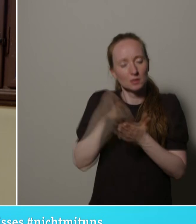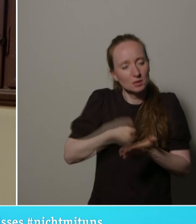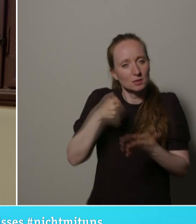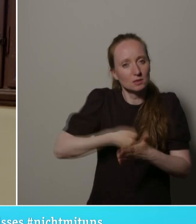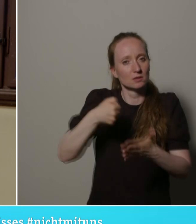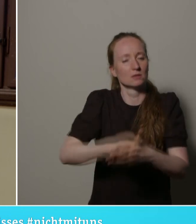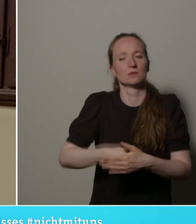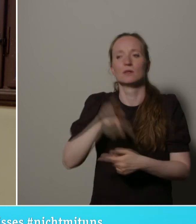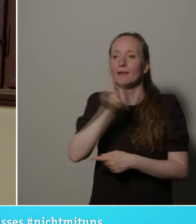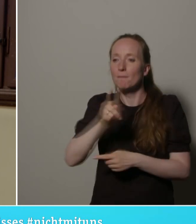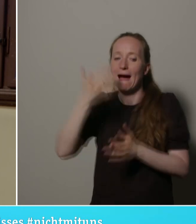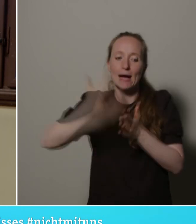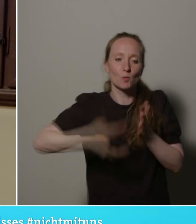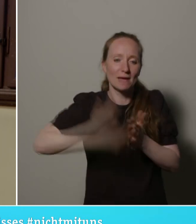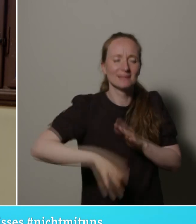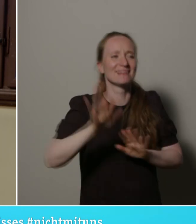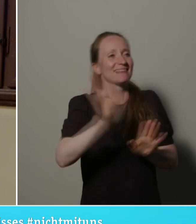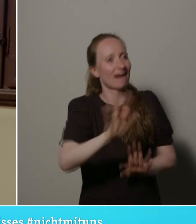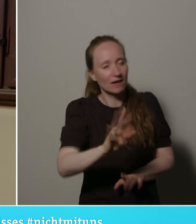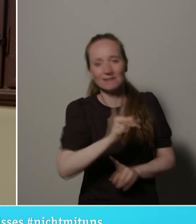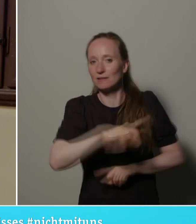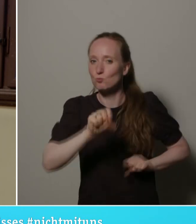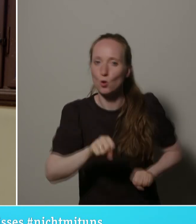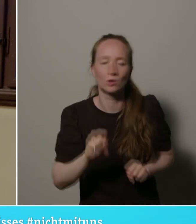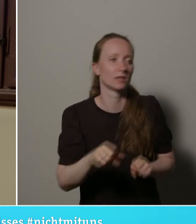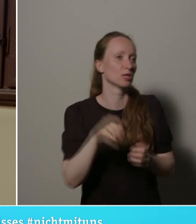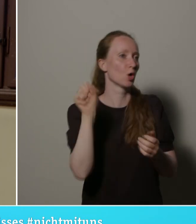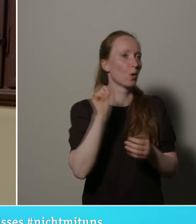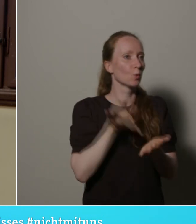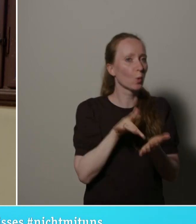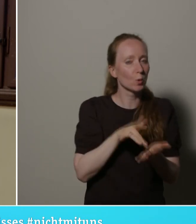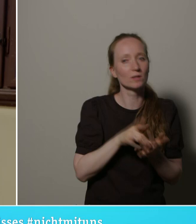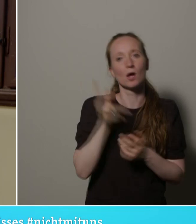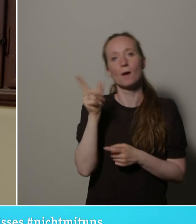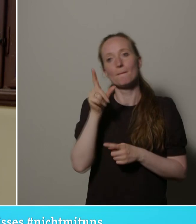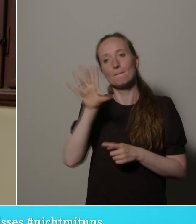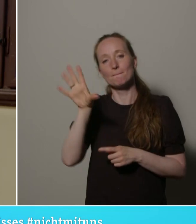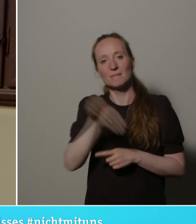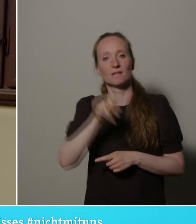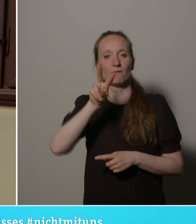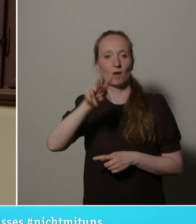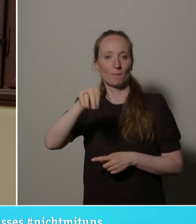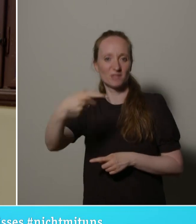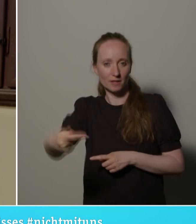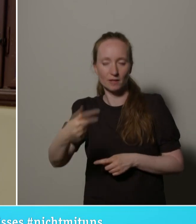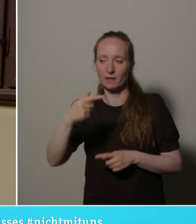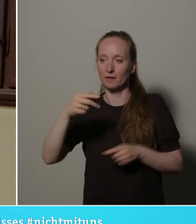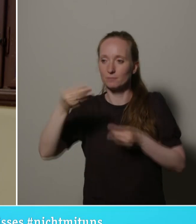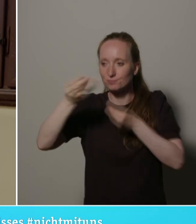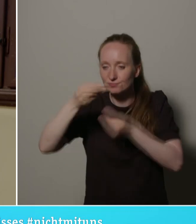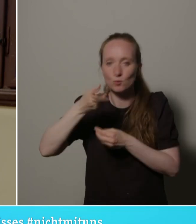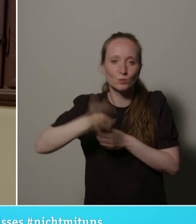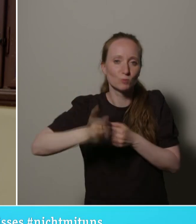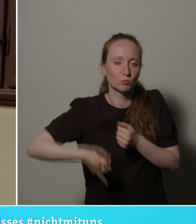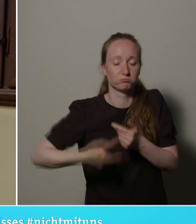es die Argumente, nein, es geht nicht, weil wir müssen uns kurzschließen mit dem VMT. Aber wir haben gesagt, es